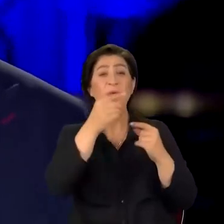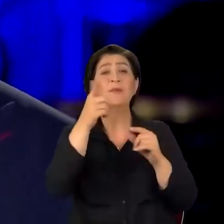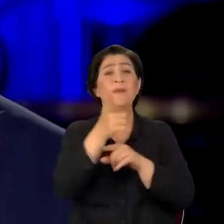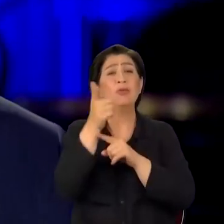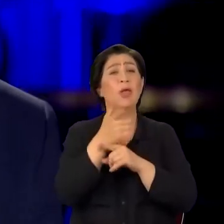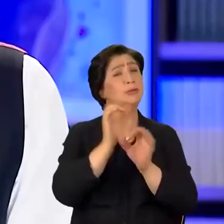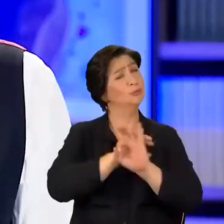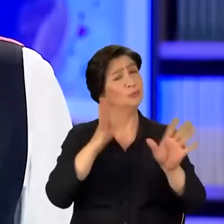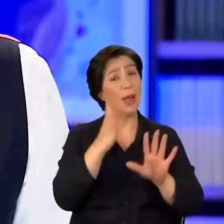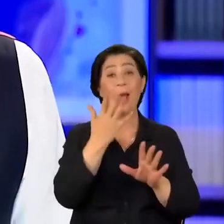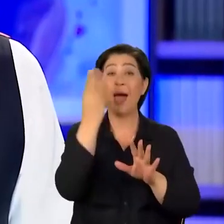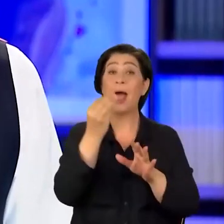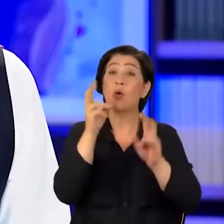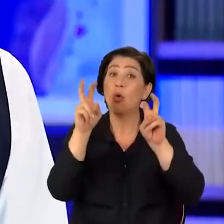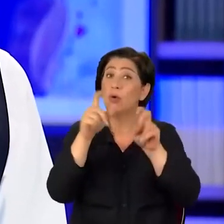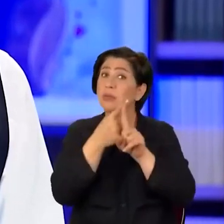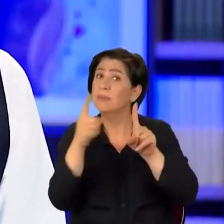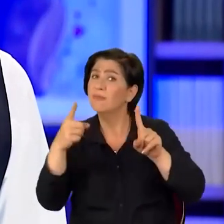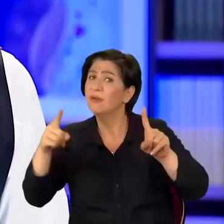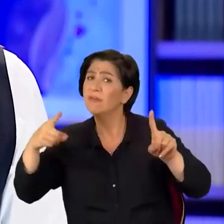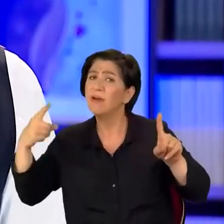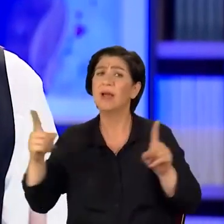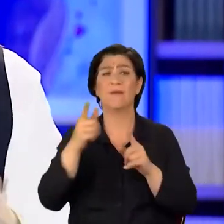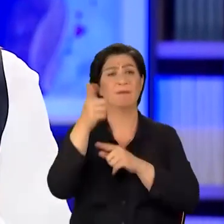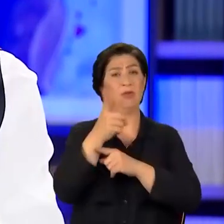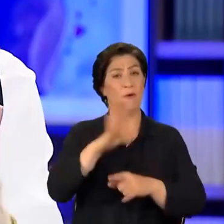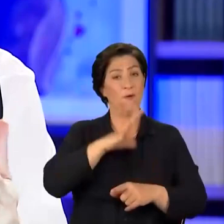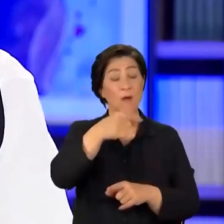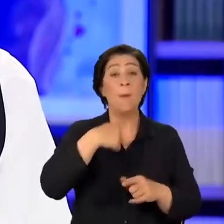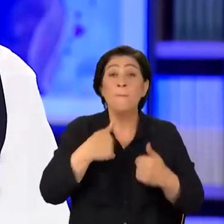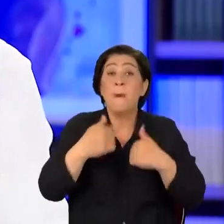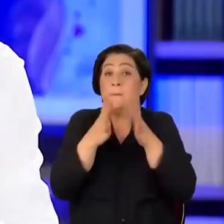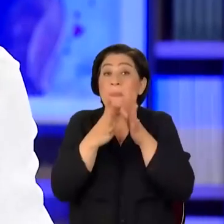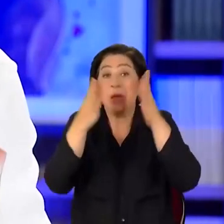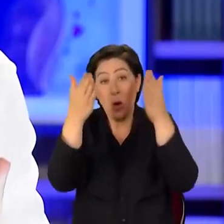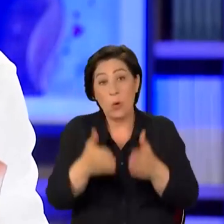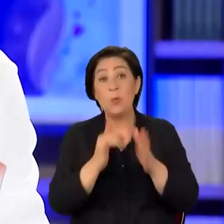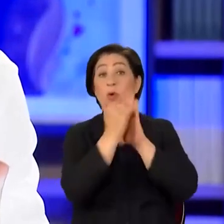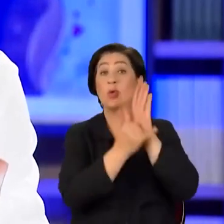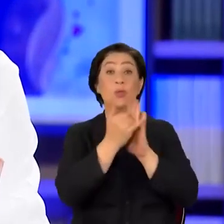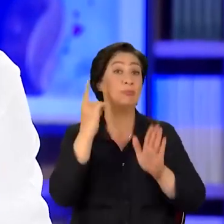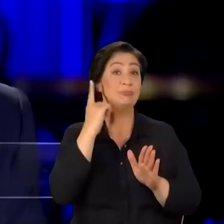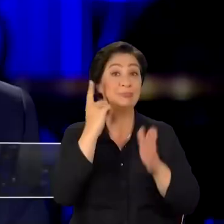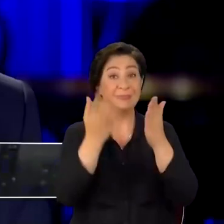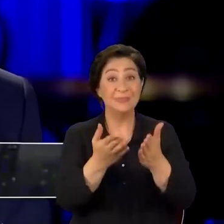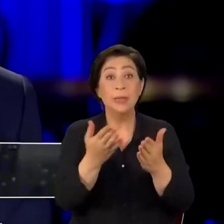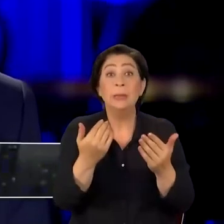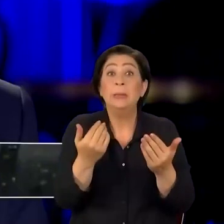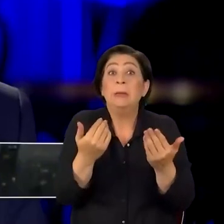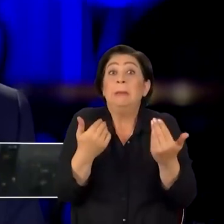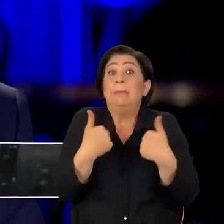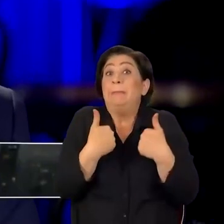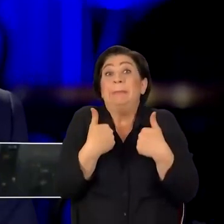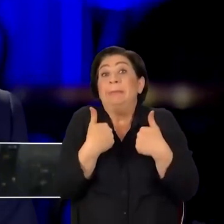videolar yapıyorsunuz. Her konuda videolar yapıyorsunuz. Ben biliyorum bir YouTuber'sınız aslında. Öyle diyorlar. Ben YouTuber